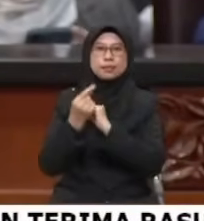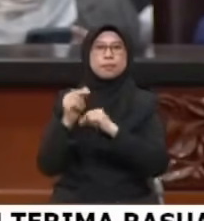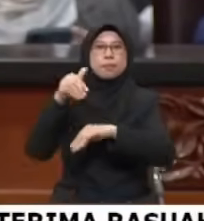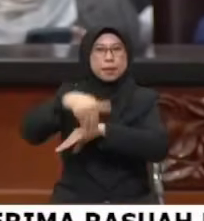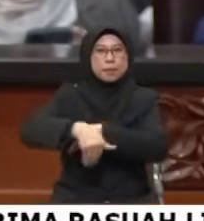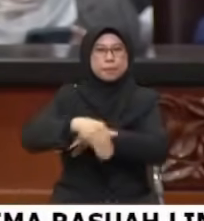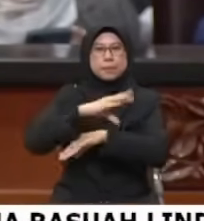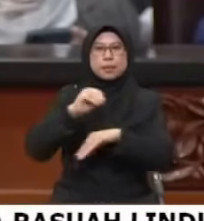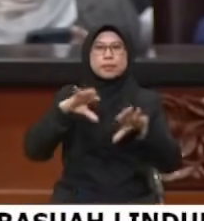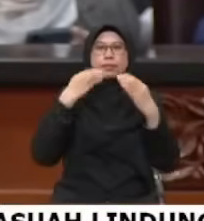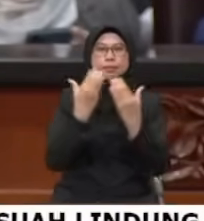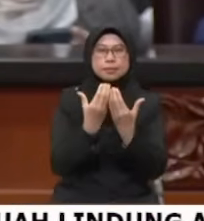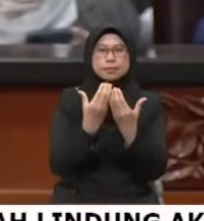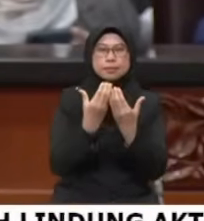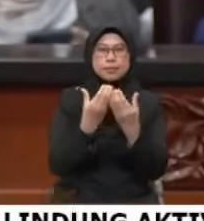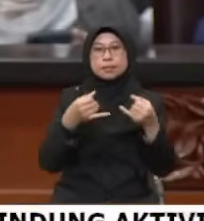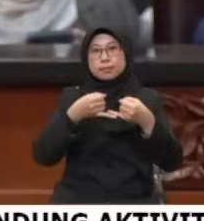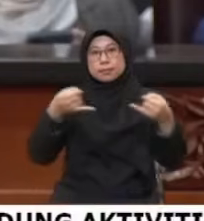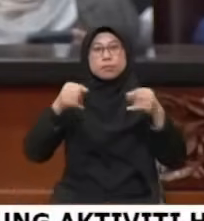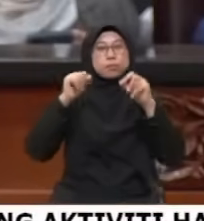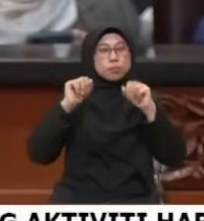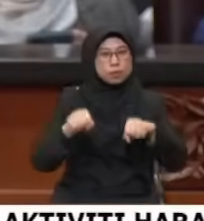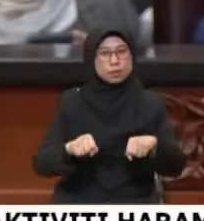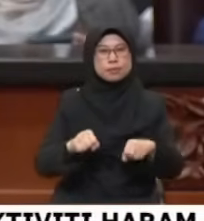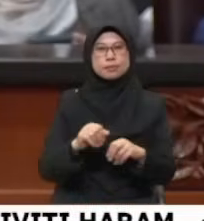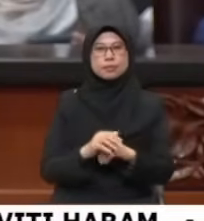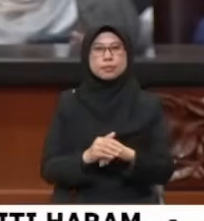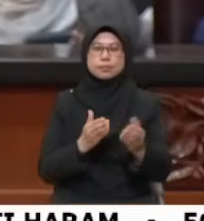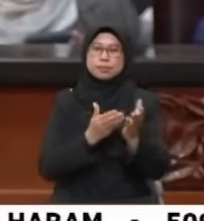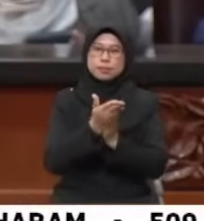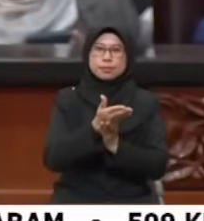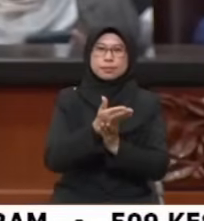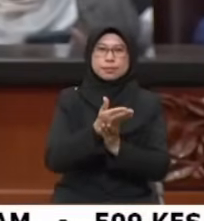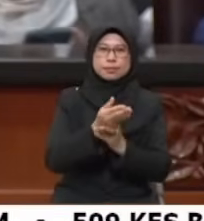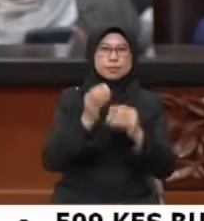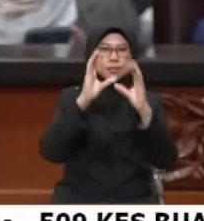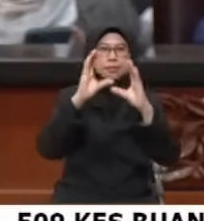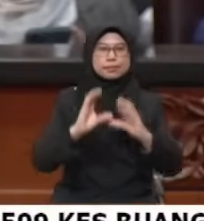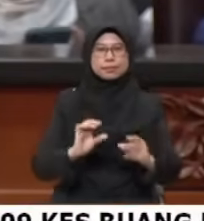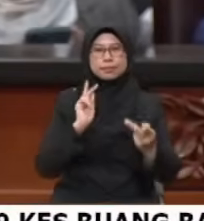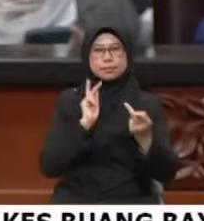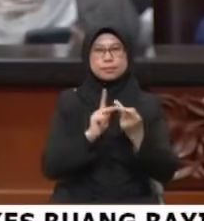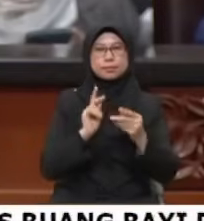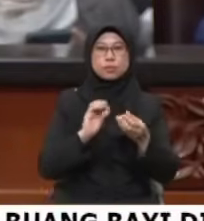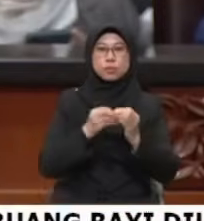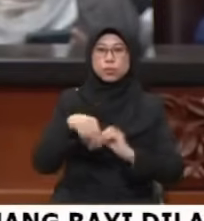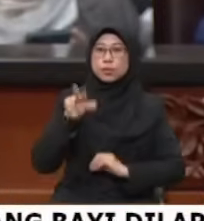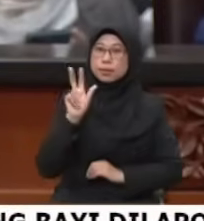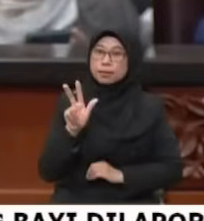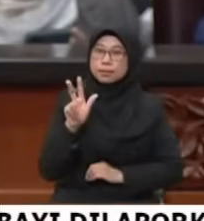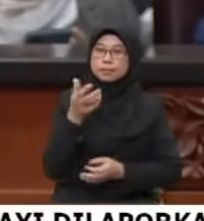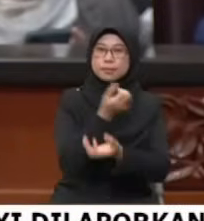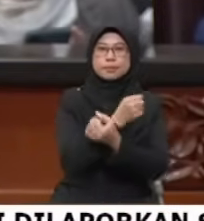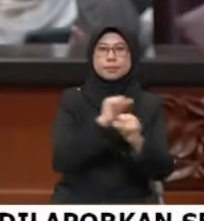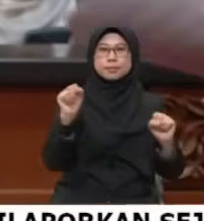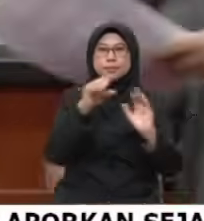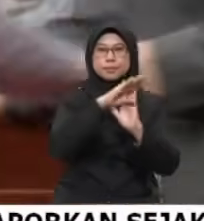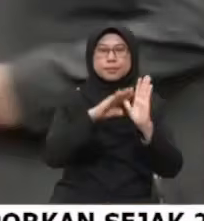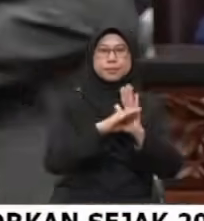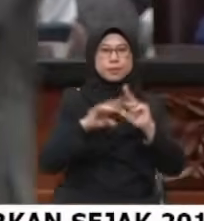mengadakan kelas secara dalam talian atau melalui medium yang sesuai nombor tig menyediakan